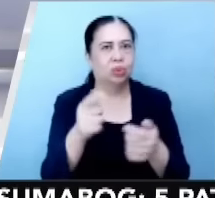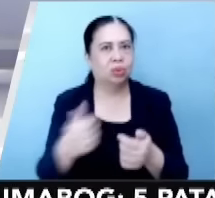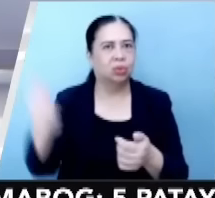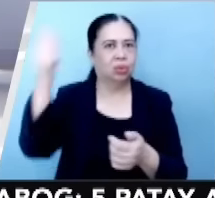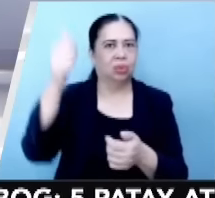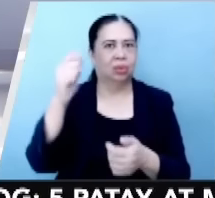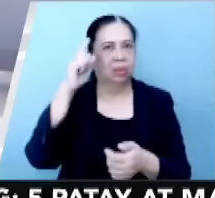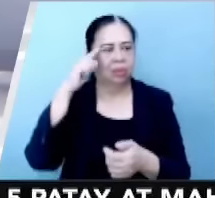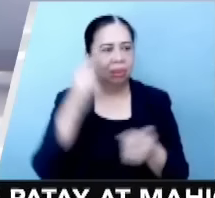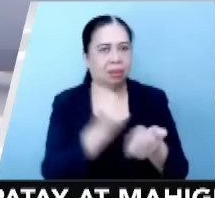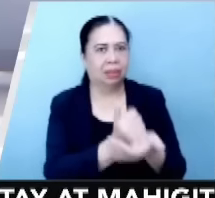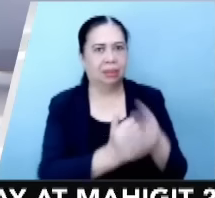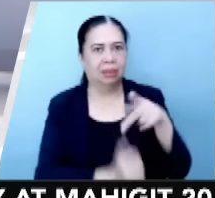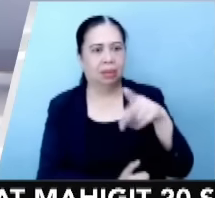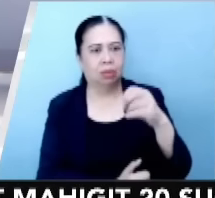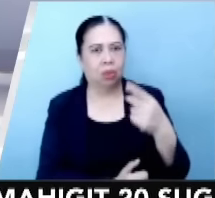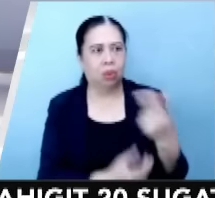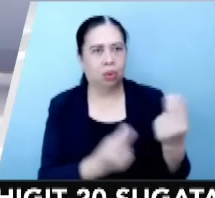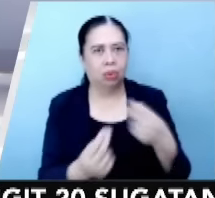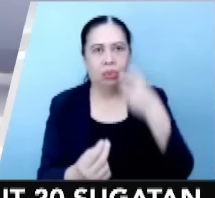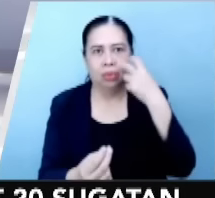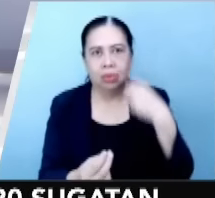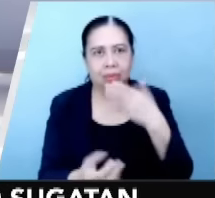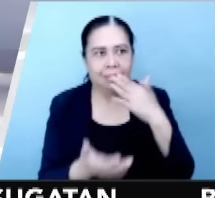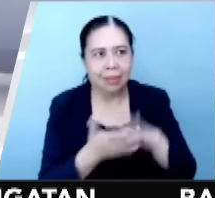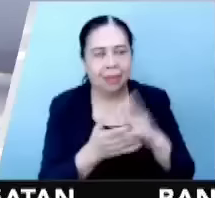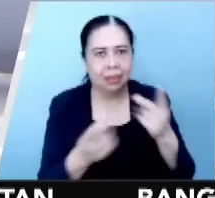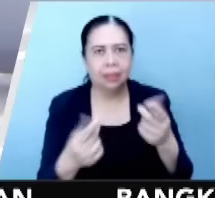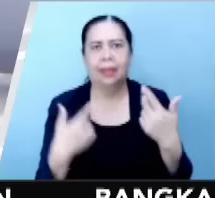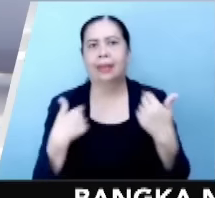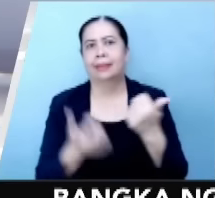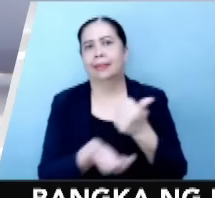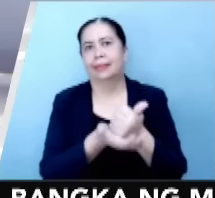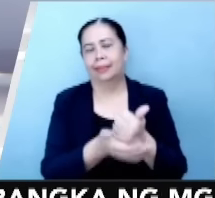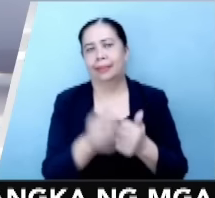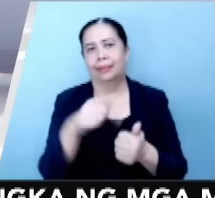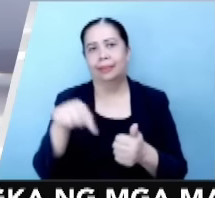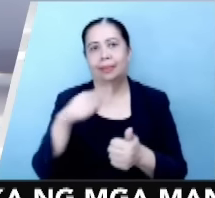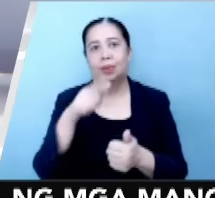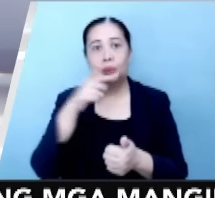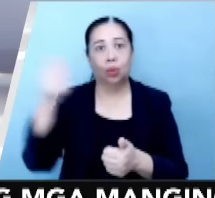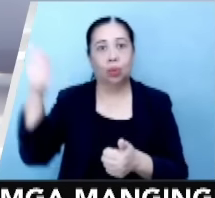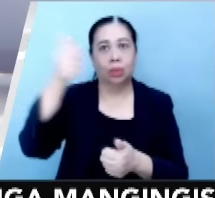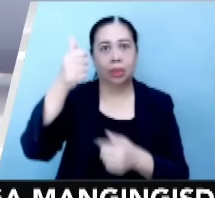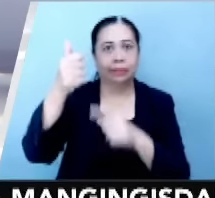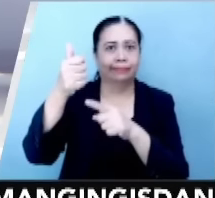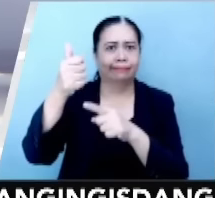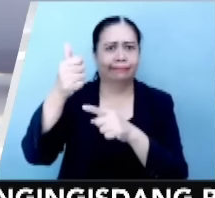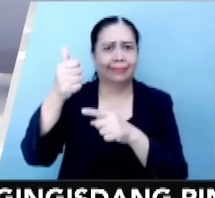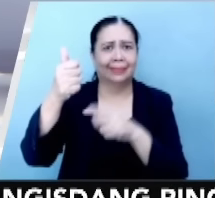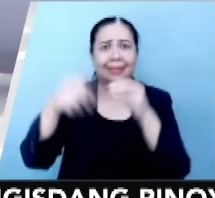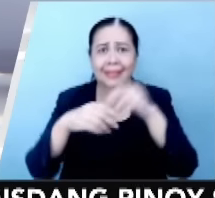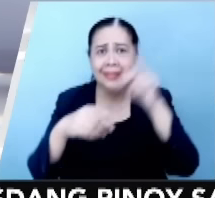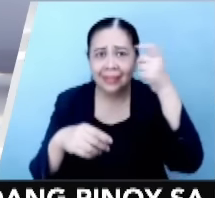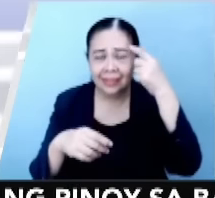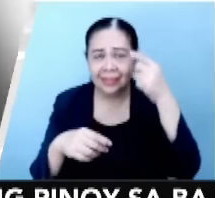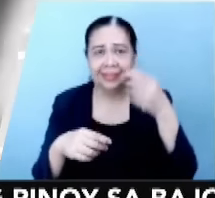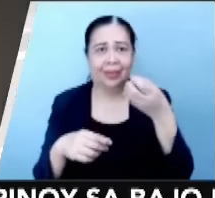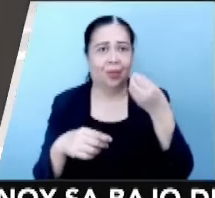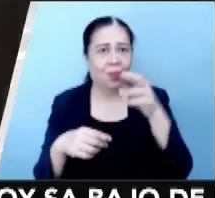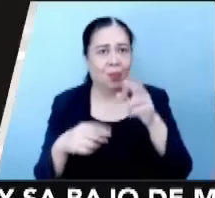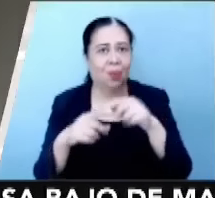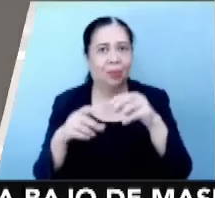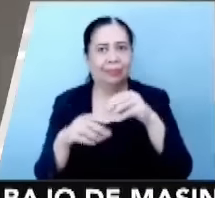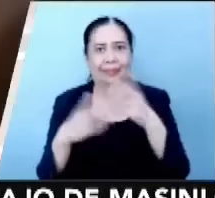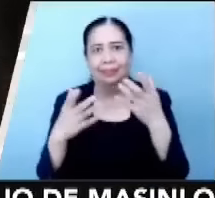na gawin Itong mga krimen na ito lalo na kung yung mga taong yon ay mga nasa gobyerno o di kaya dating nasa